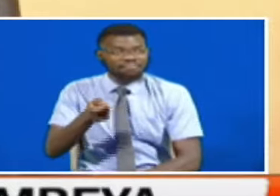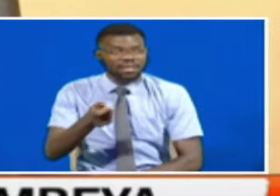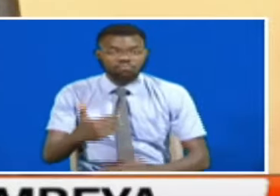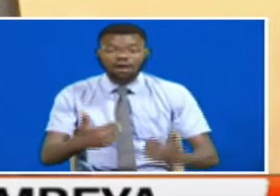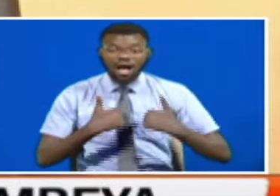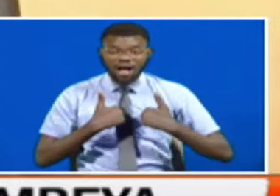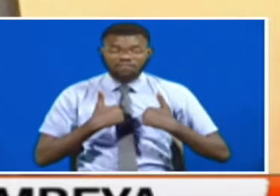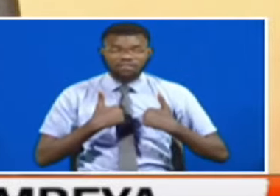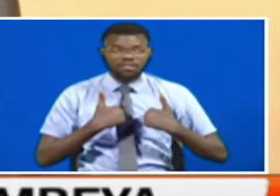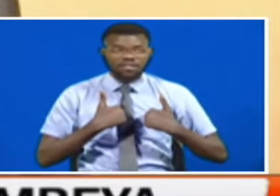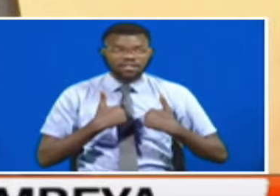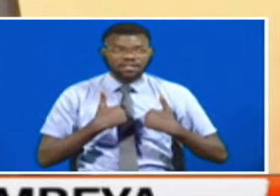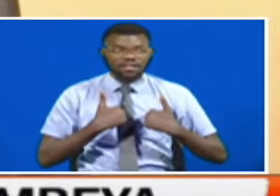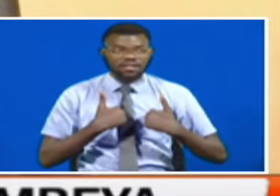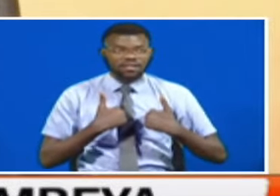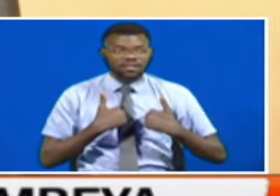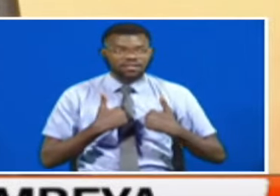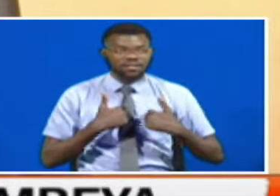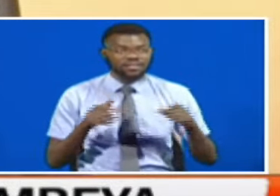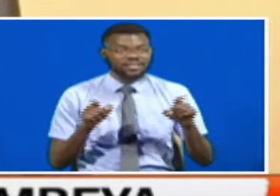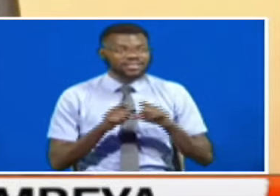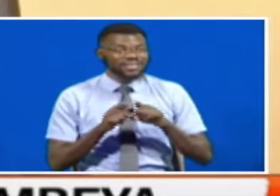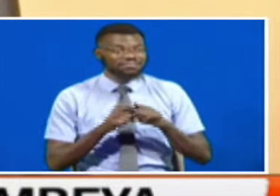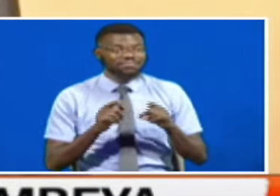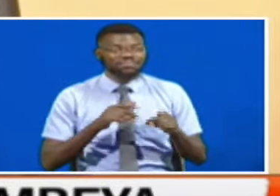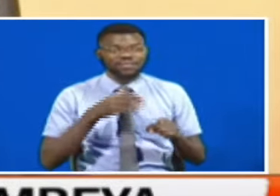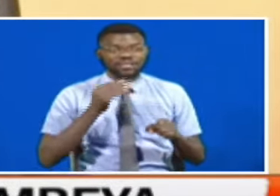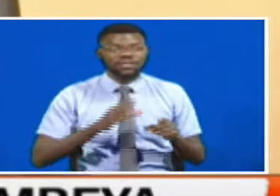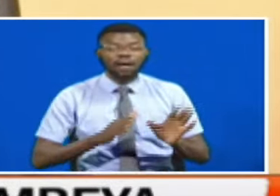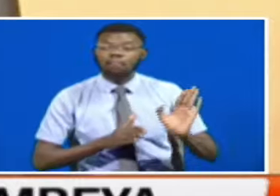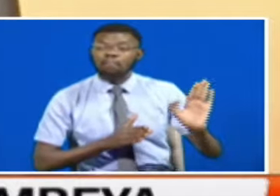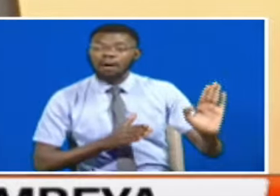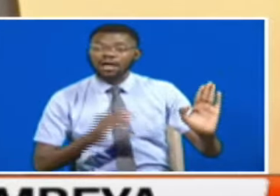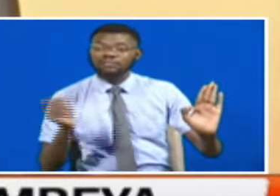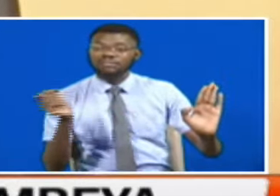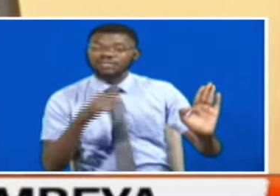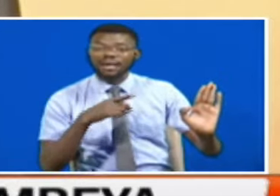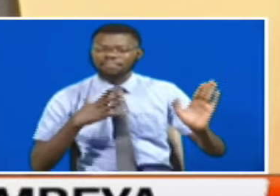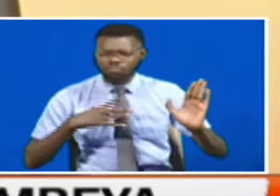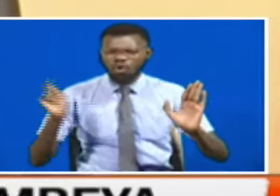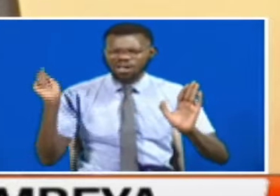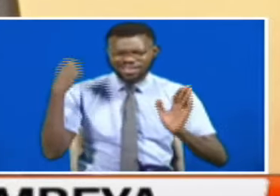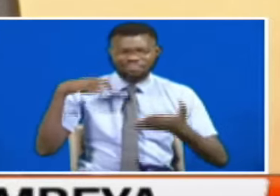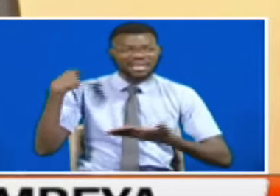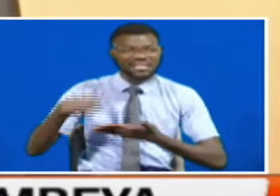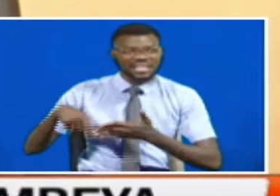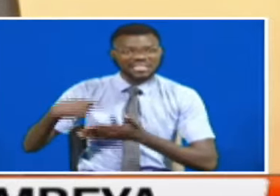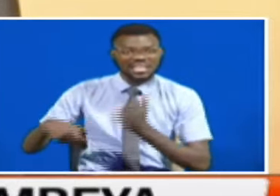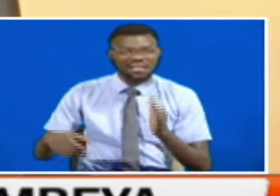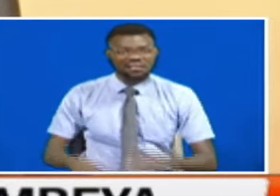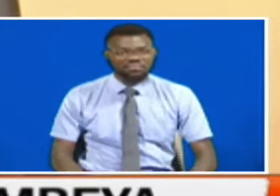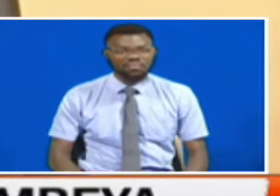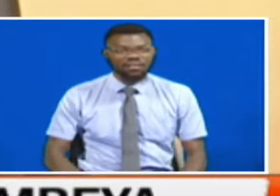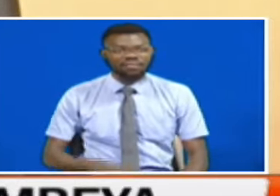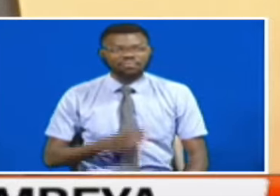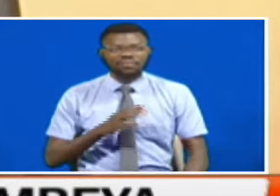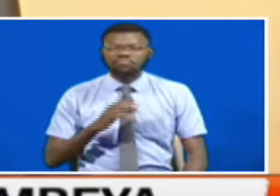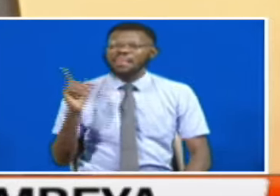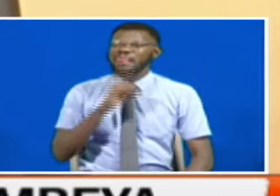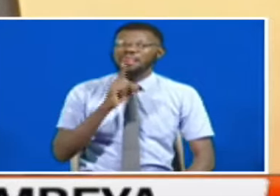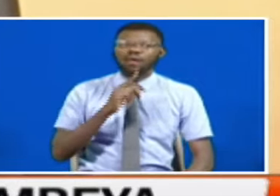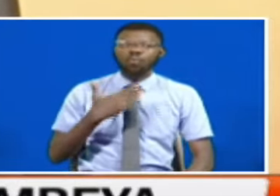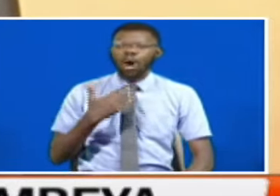ambao wanatumia. Hata ile mshahara ambayo ile speaker analipwa na Wakenya. So watu wanaanza kwanza kuleta vitisho, natembea sio kamatwe, sio